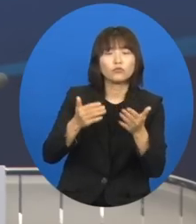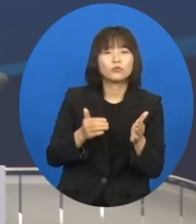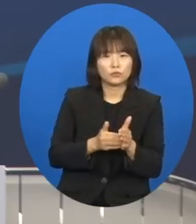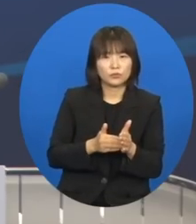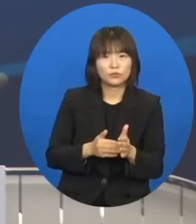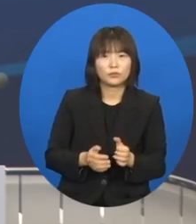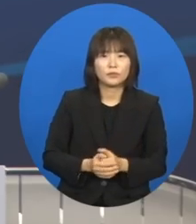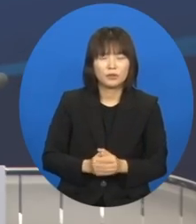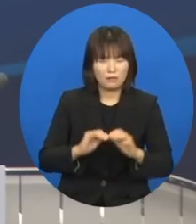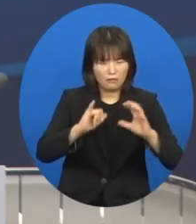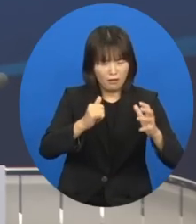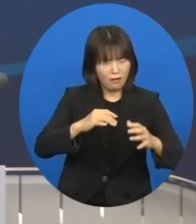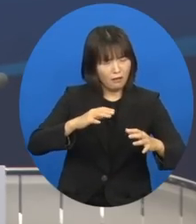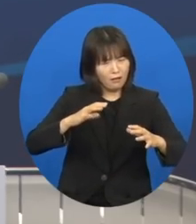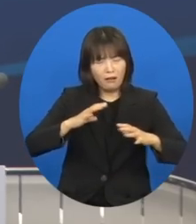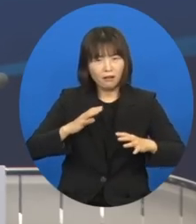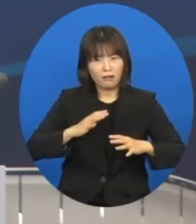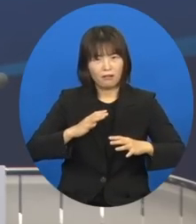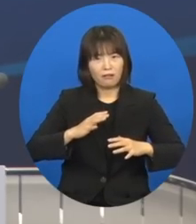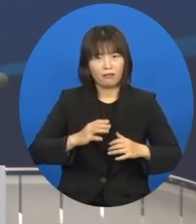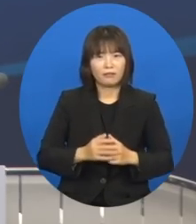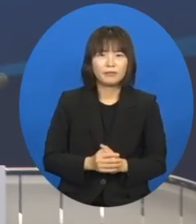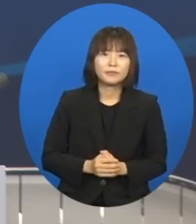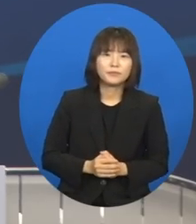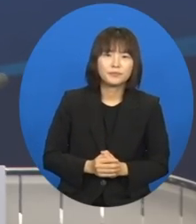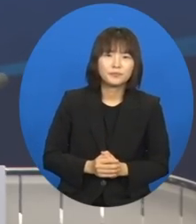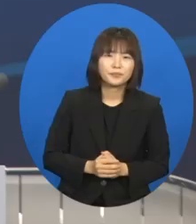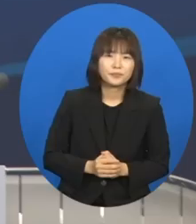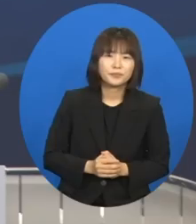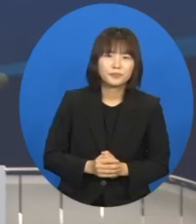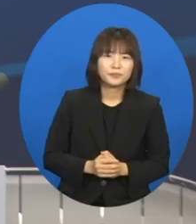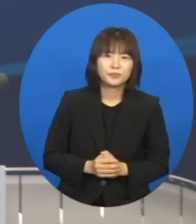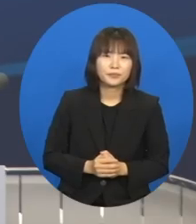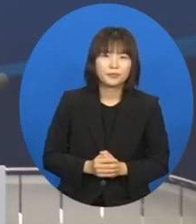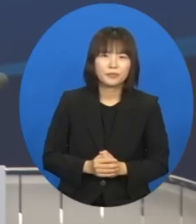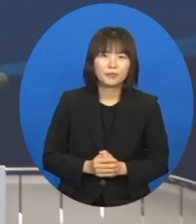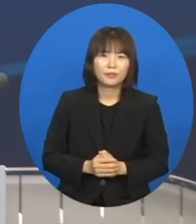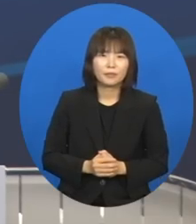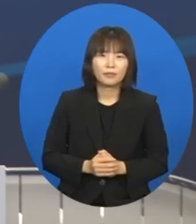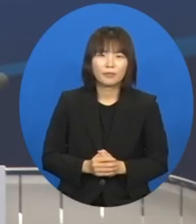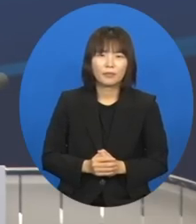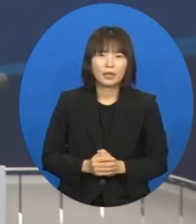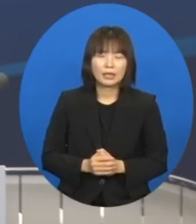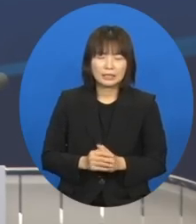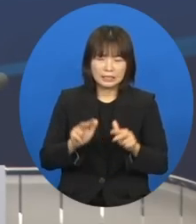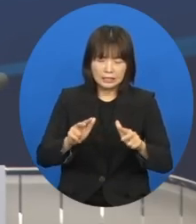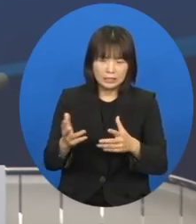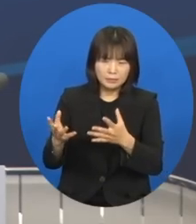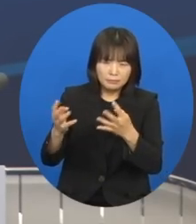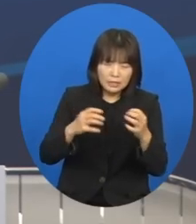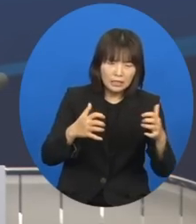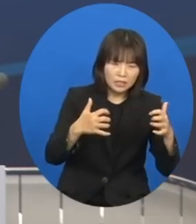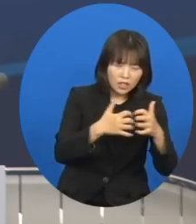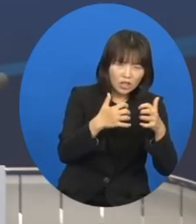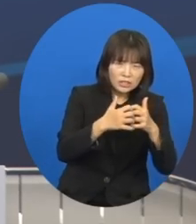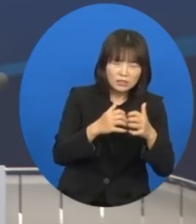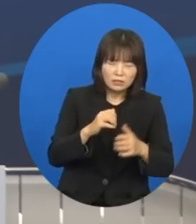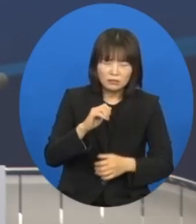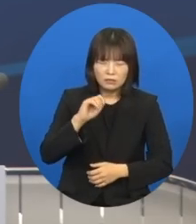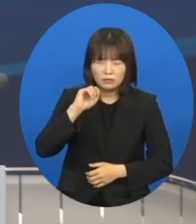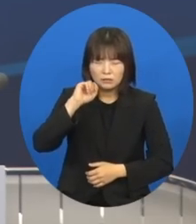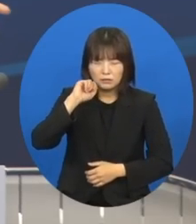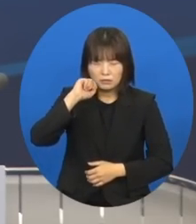메타버스 여러분 NFT 얼마나 많은 지금 전쟁 기근